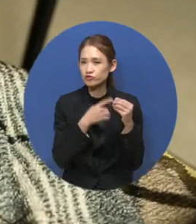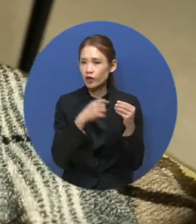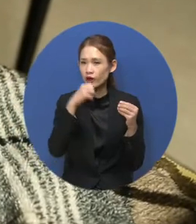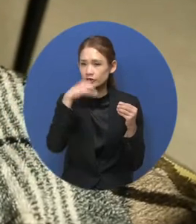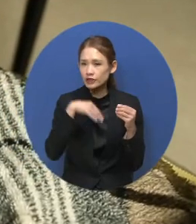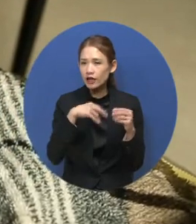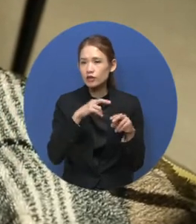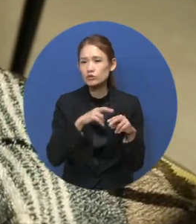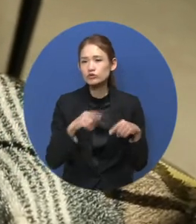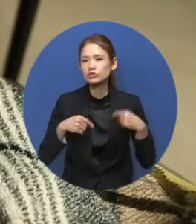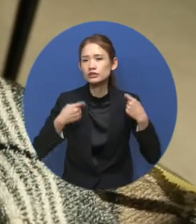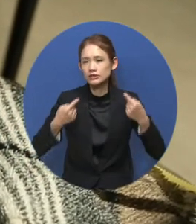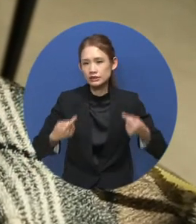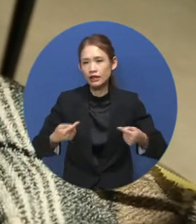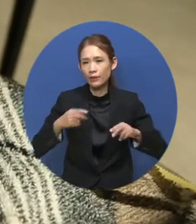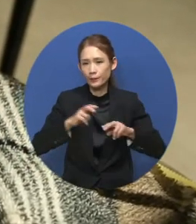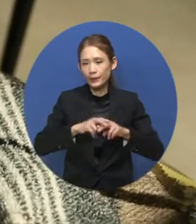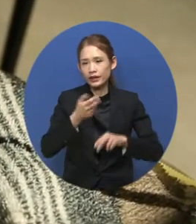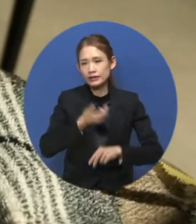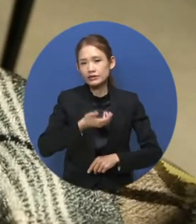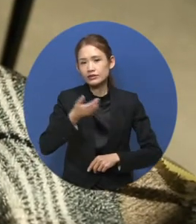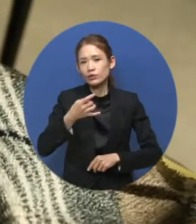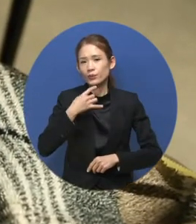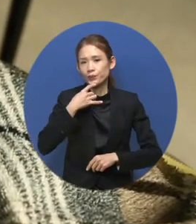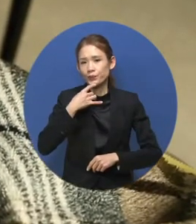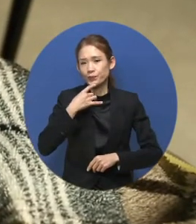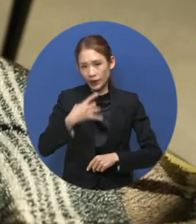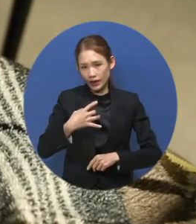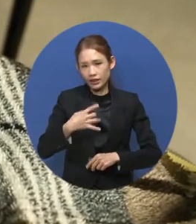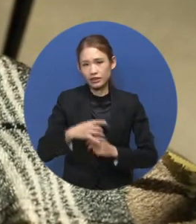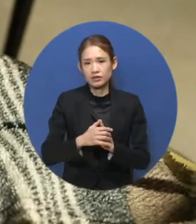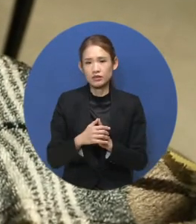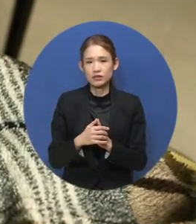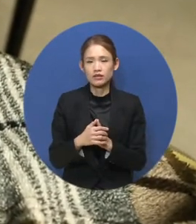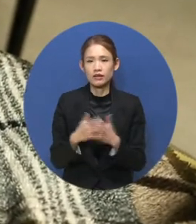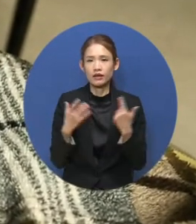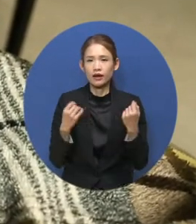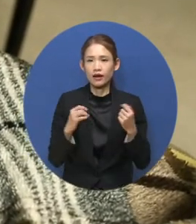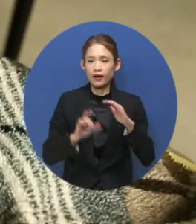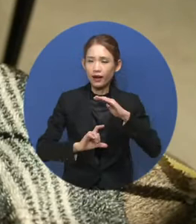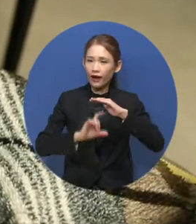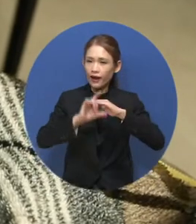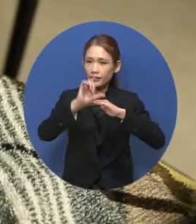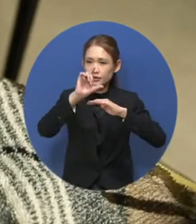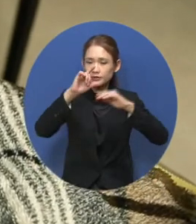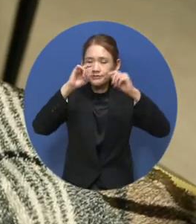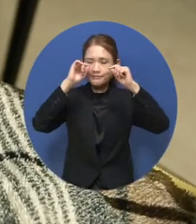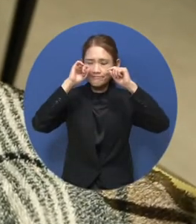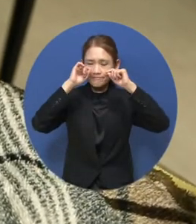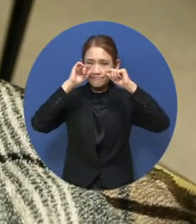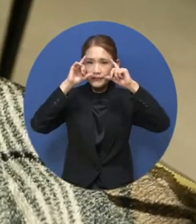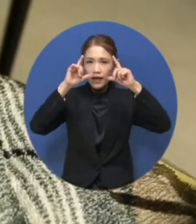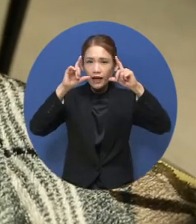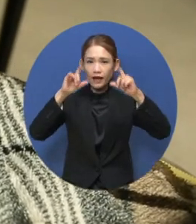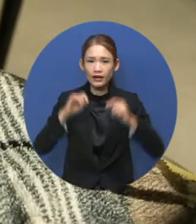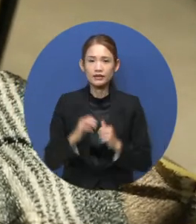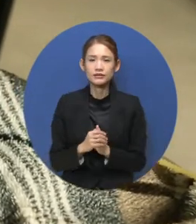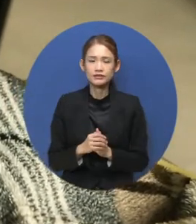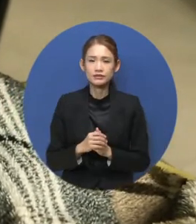이동만 한 거죠. 이제 제가 하루 이렇게 아침 시작하고 나서